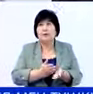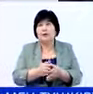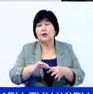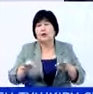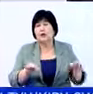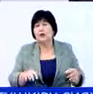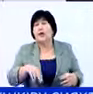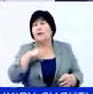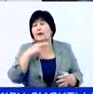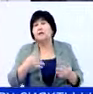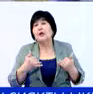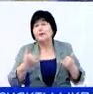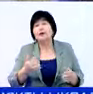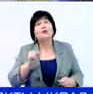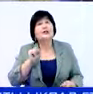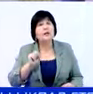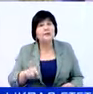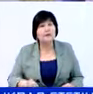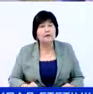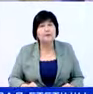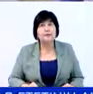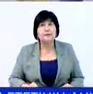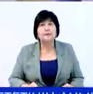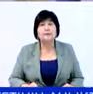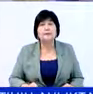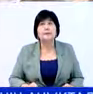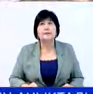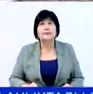жобаларға басымдық беруді тапсырды. Тажмұрат Әлжан,